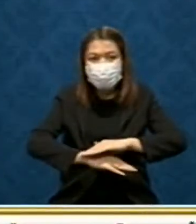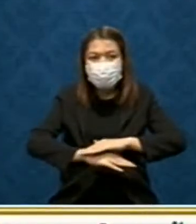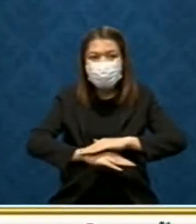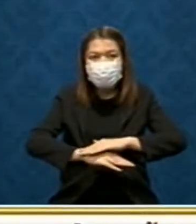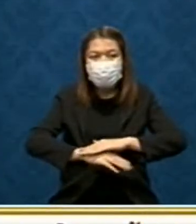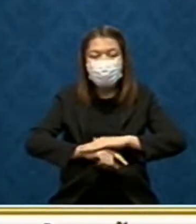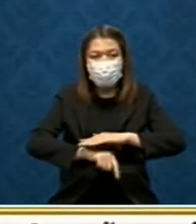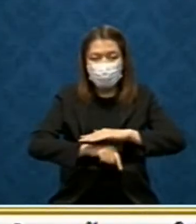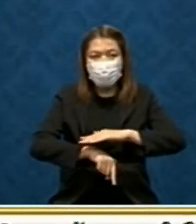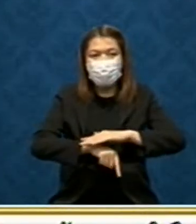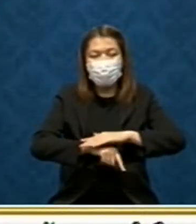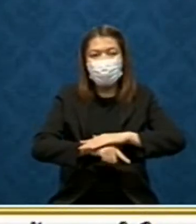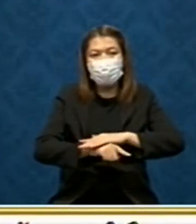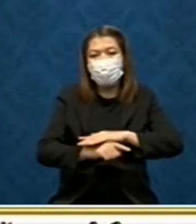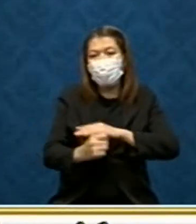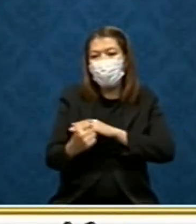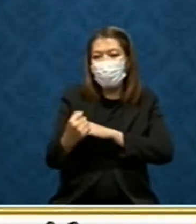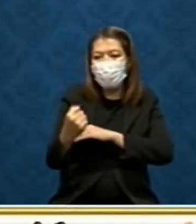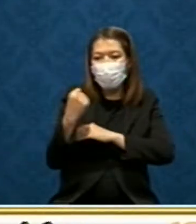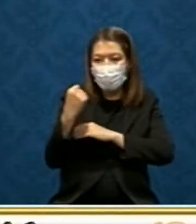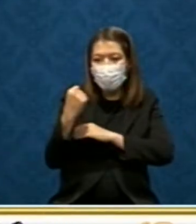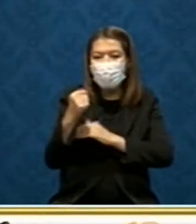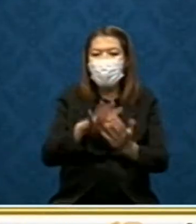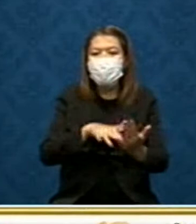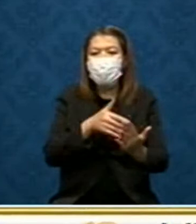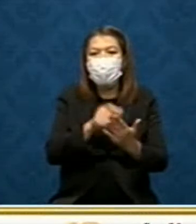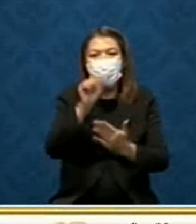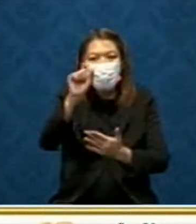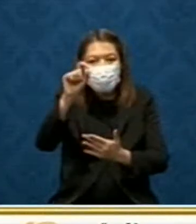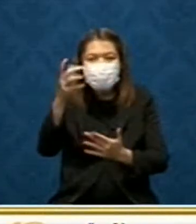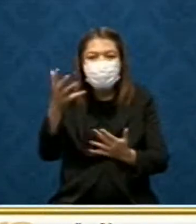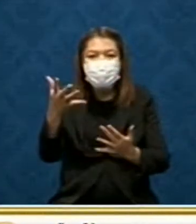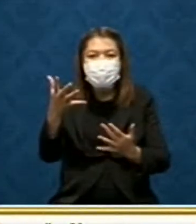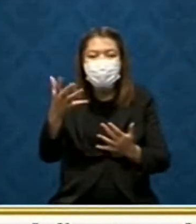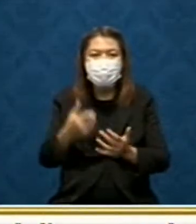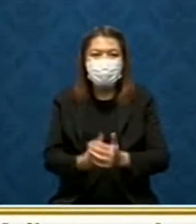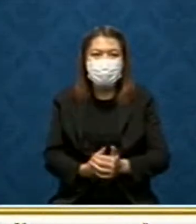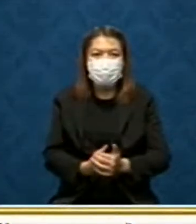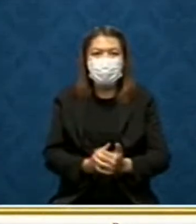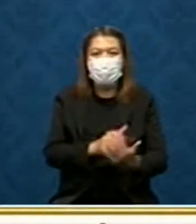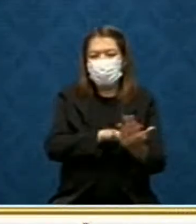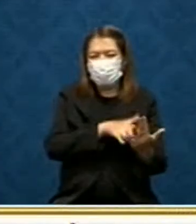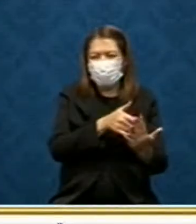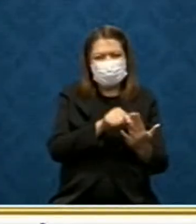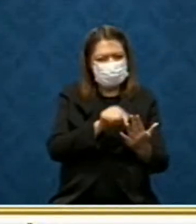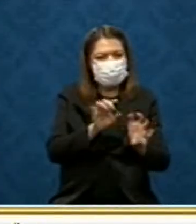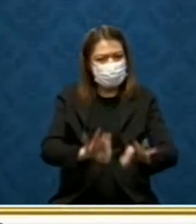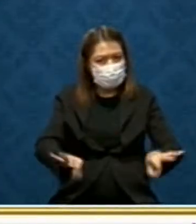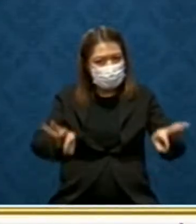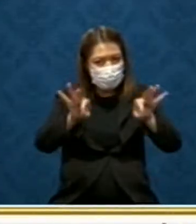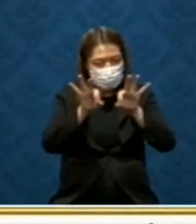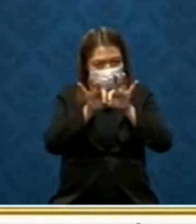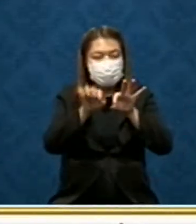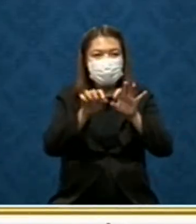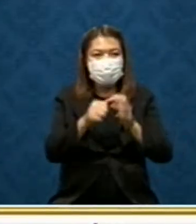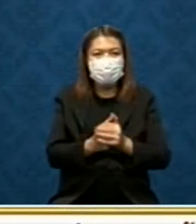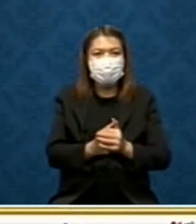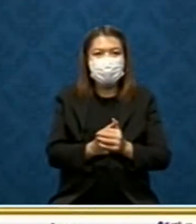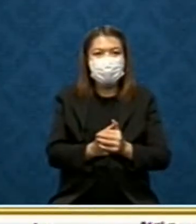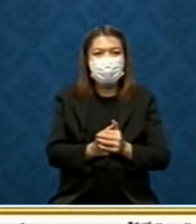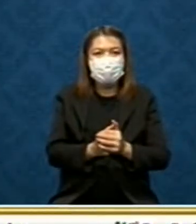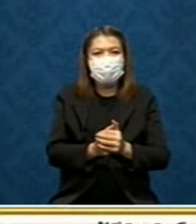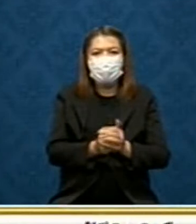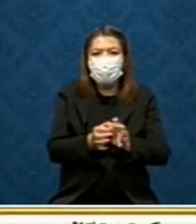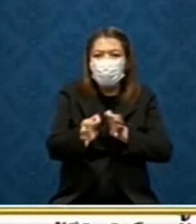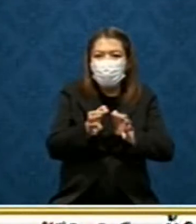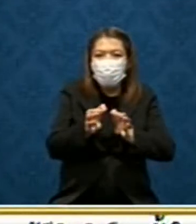อัี้มีเฉพาะนโยบายหักแต่นโยบายเร่ดวนไม่บอกแต่อัี้เปนโบายสำคัญนะครับตรงนี้นี่ มัจะตอบโ